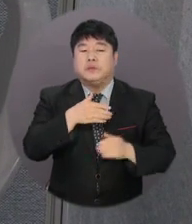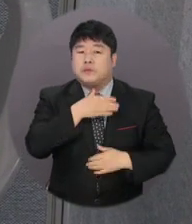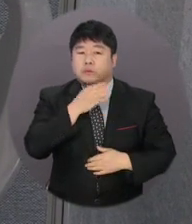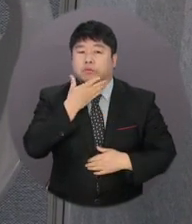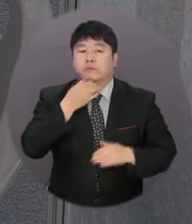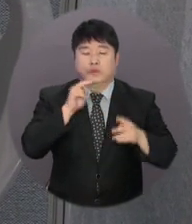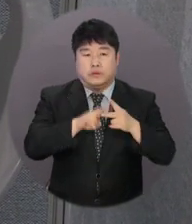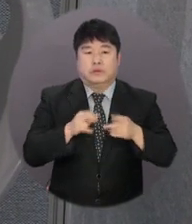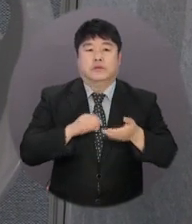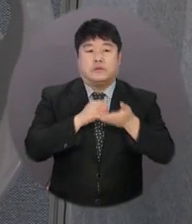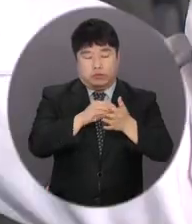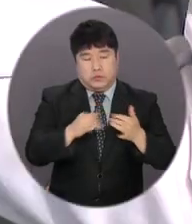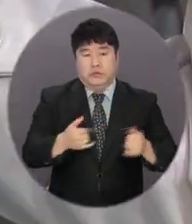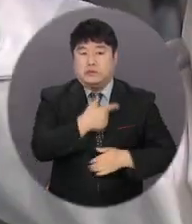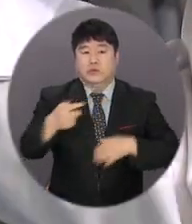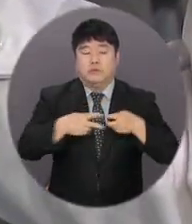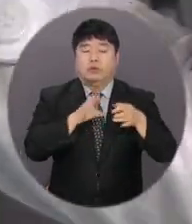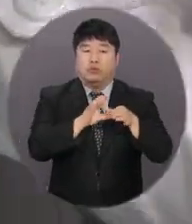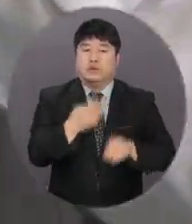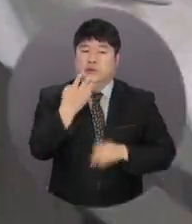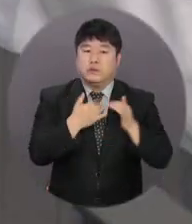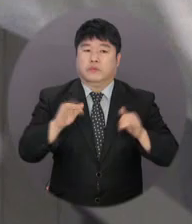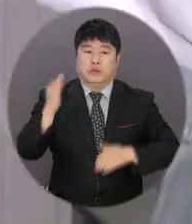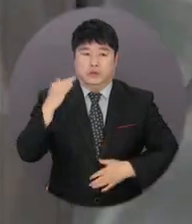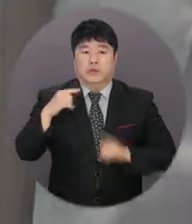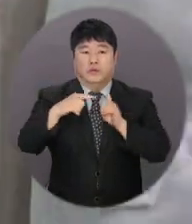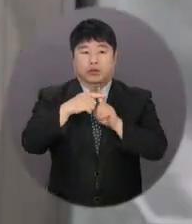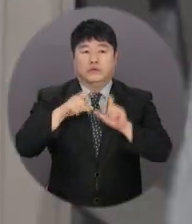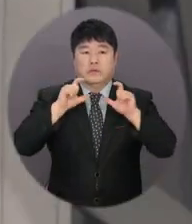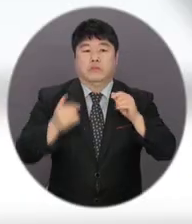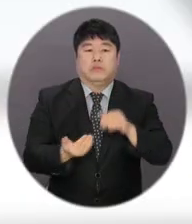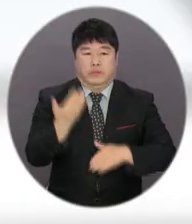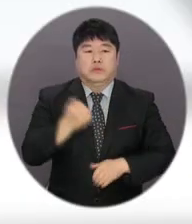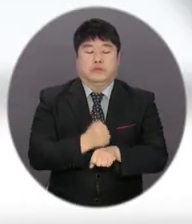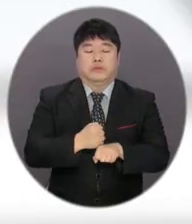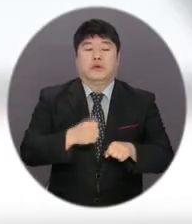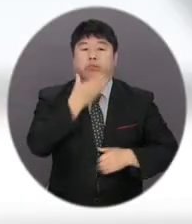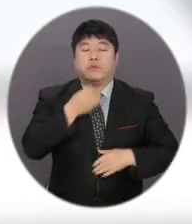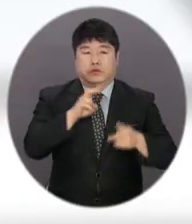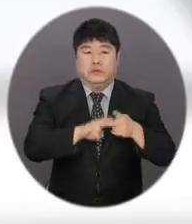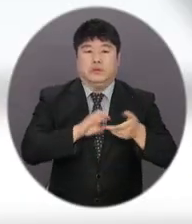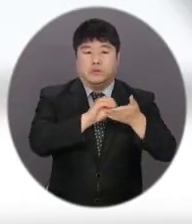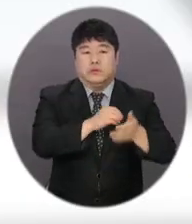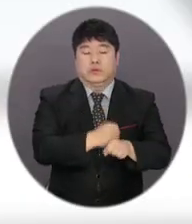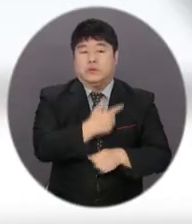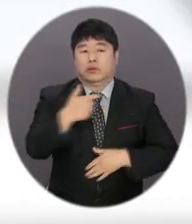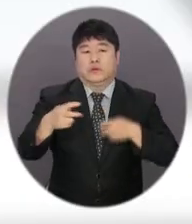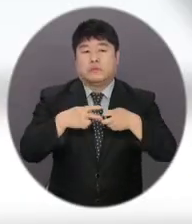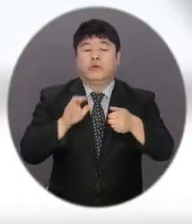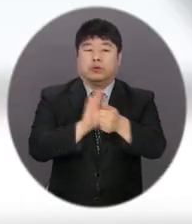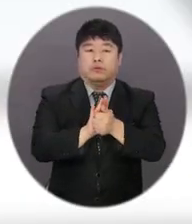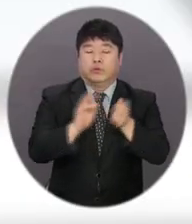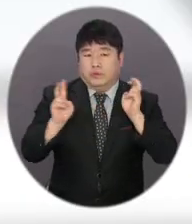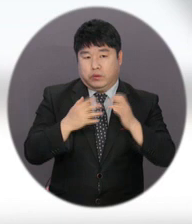입소자와 대형병원 관계자 3명에게서 최근 양성 반응이 나왔습니다. 복지센터 입소자와 대형병원 협력업체